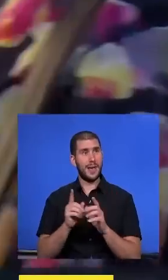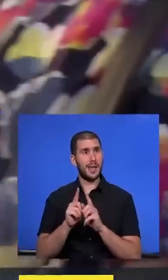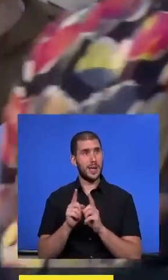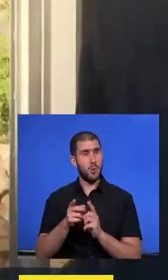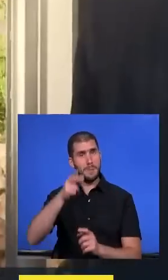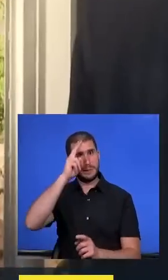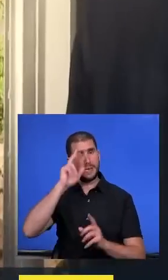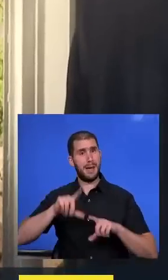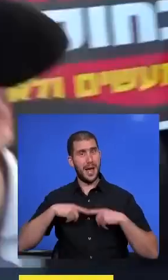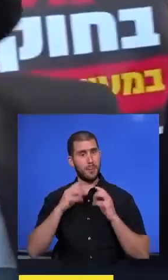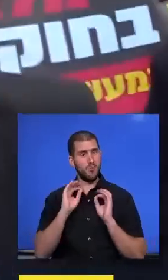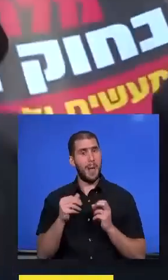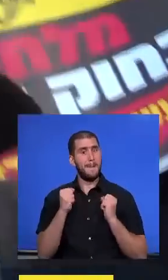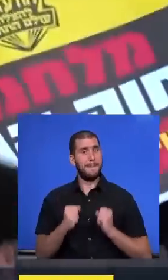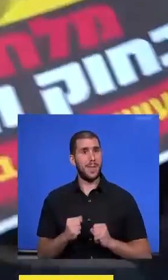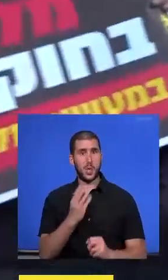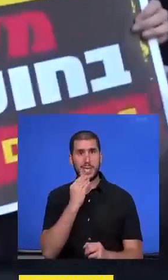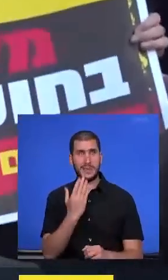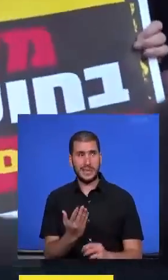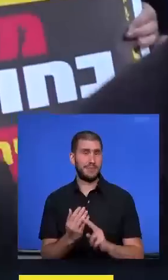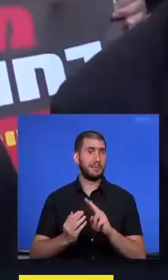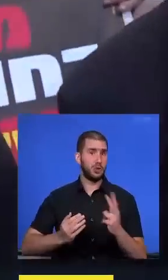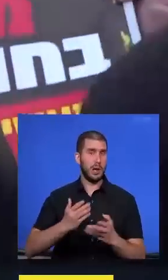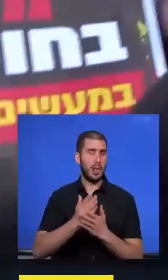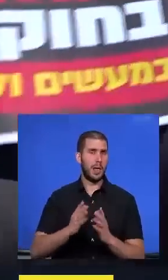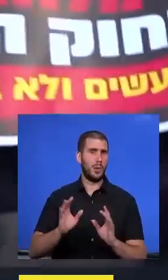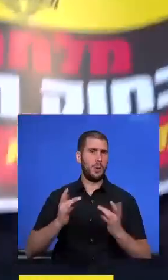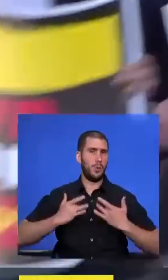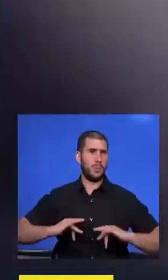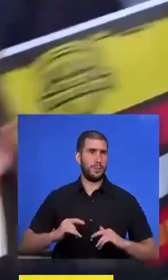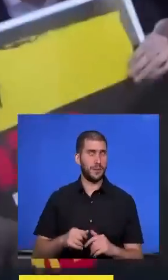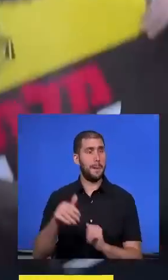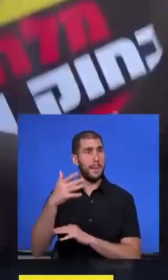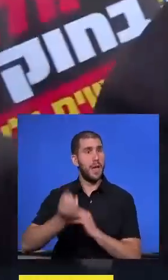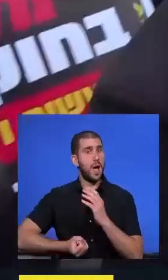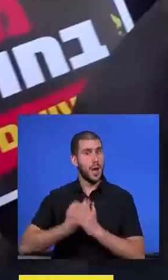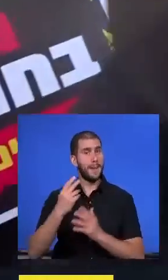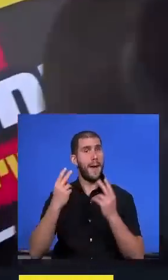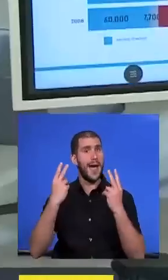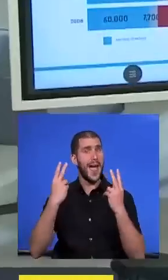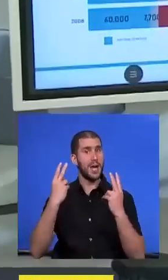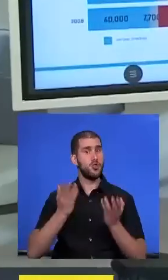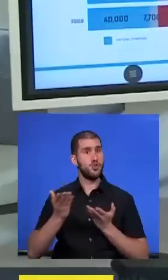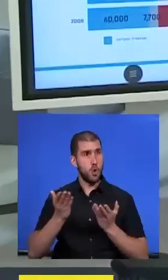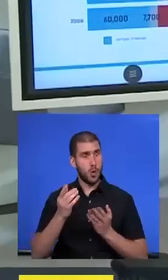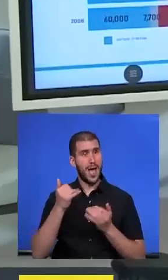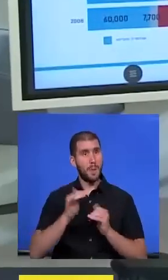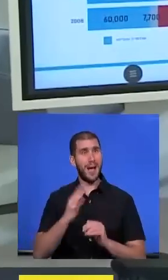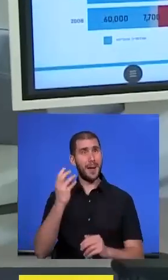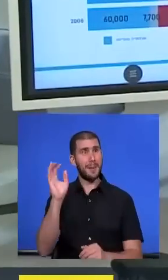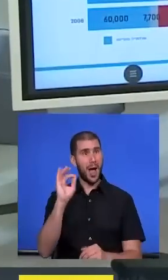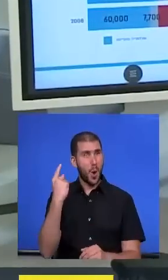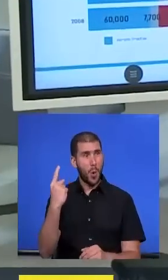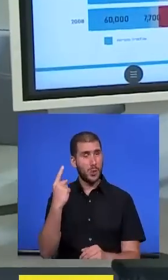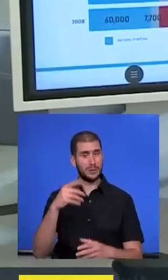את חייהם למען ביטחון המדינה, ואלו שלא. מדינה שקמה על ערך השירות, היום רק 40%